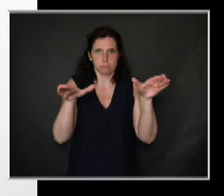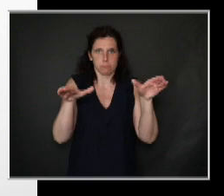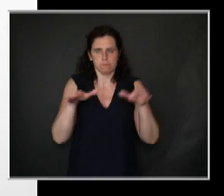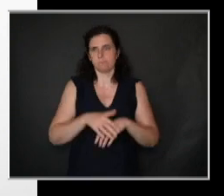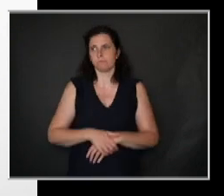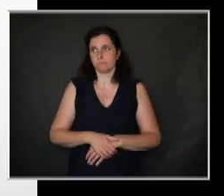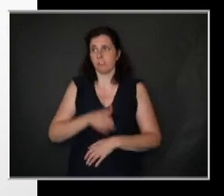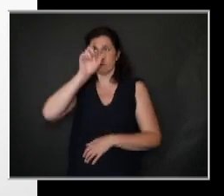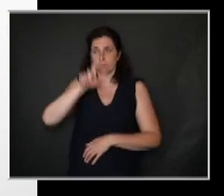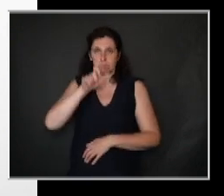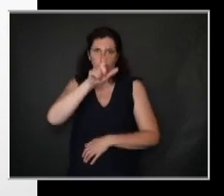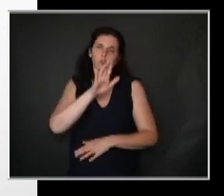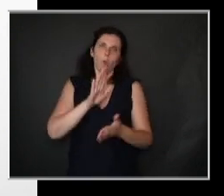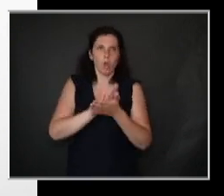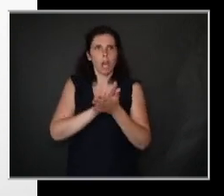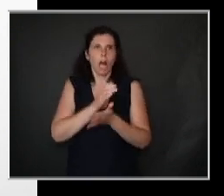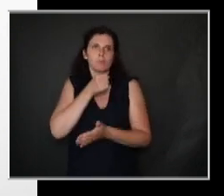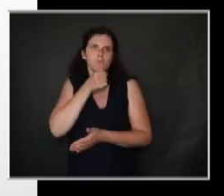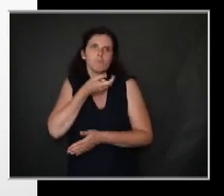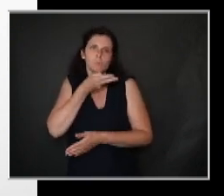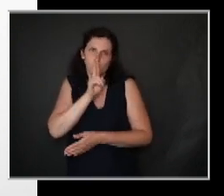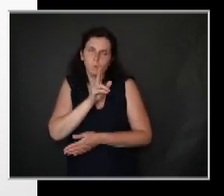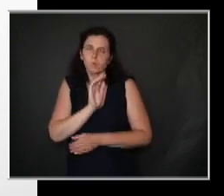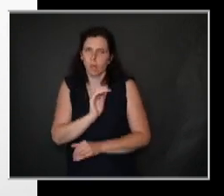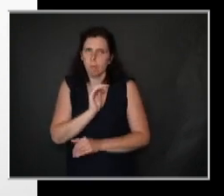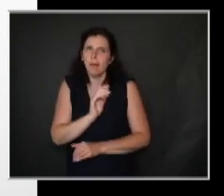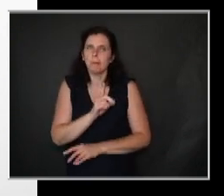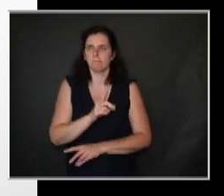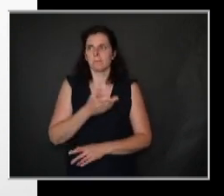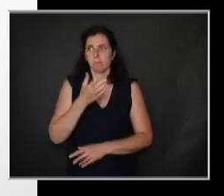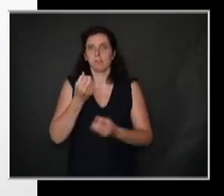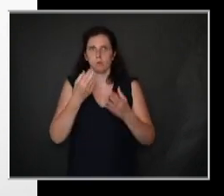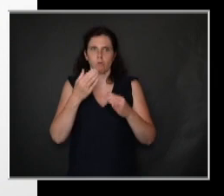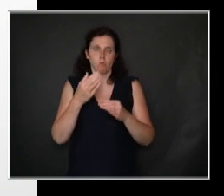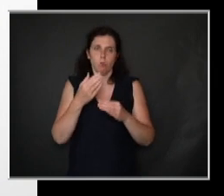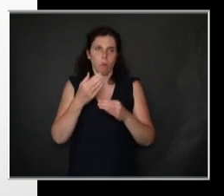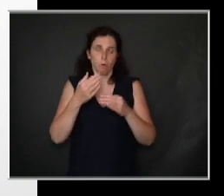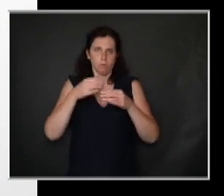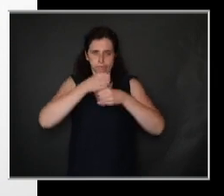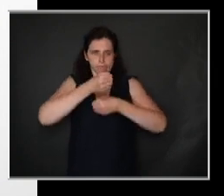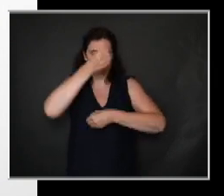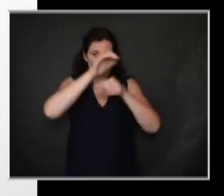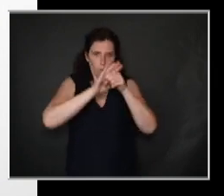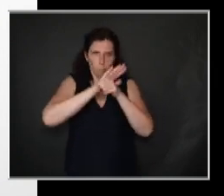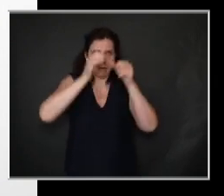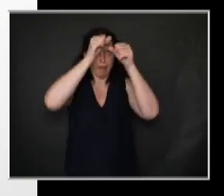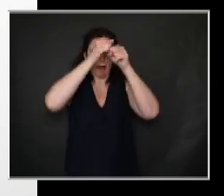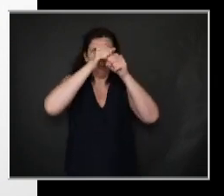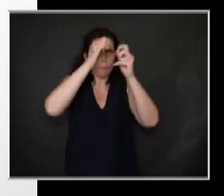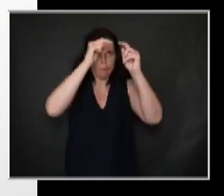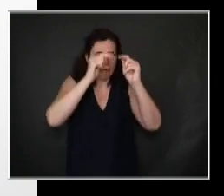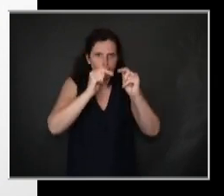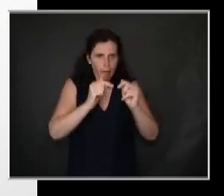C'est un patient qui sera plus âgé que le précédent. Et souvent, il y a une arthrose généralisée de la colonne vertébrale, donc